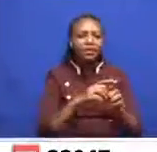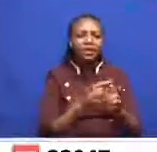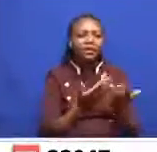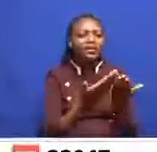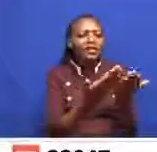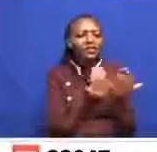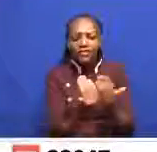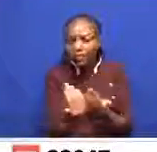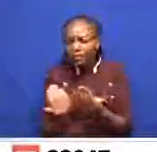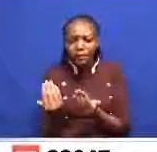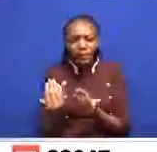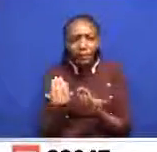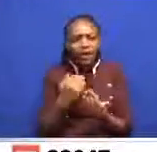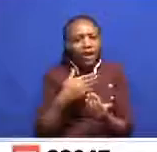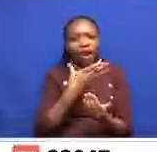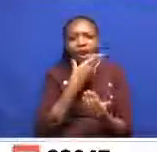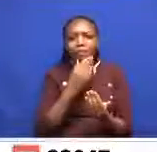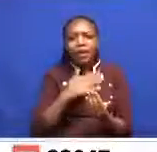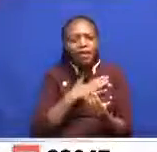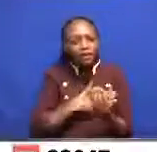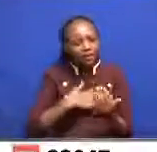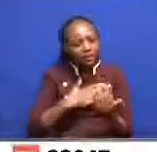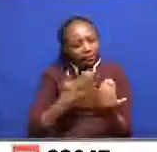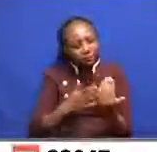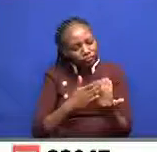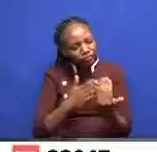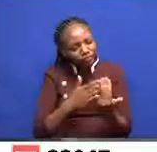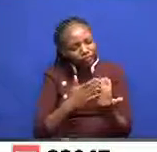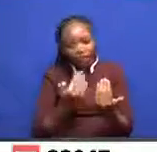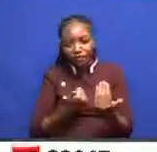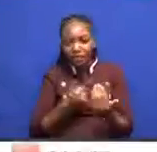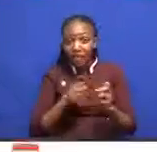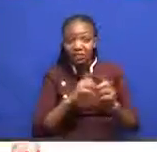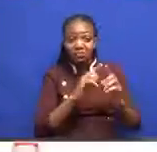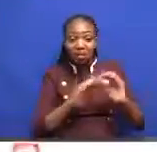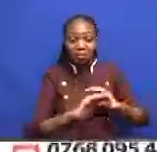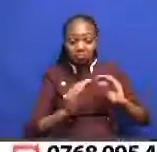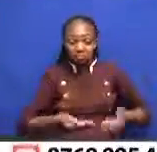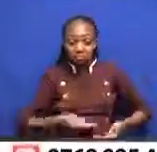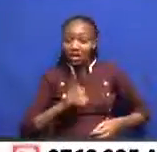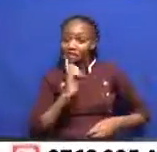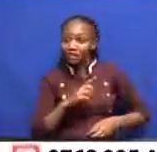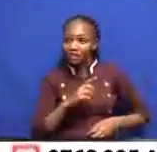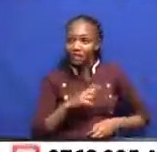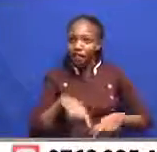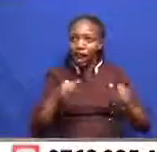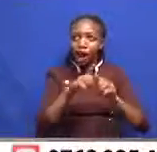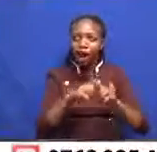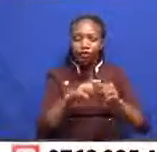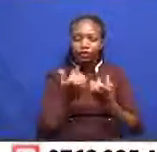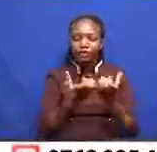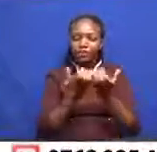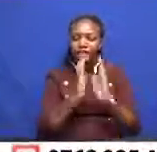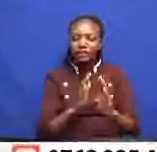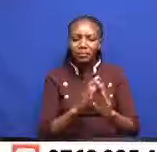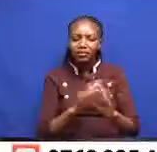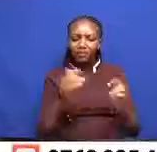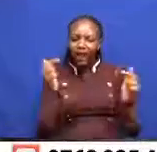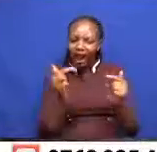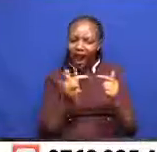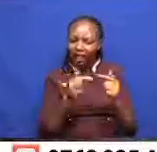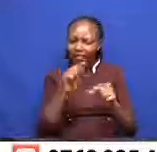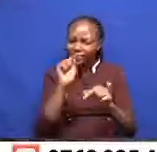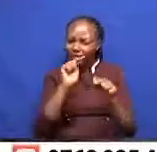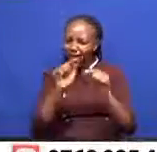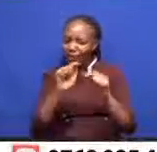Wanaume tubembeleze wasichana tukuwapea mimba tafadhali. Wafanyabiashara wa soko hili wamelaani kitendo hicho, wakiwataka kina mama na